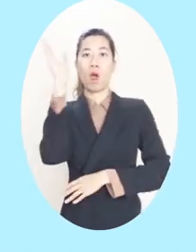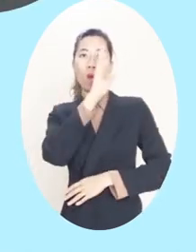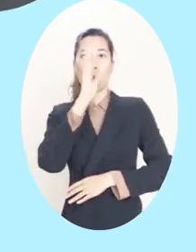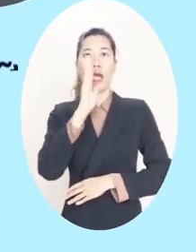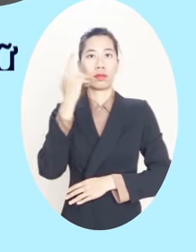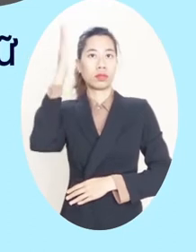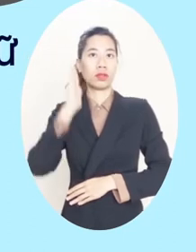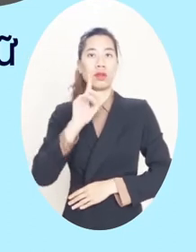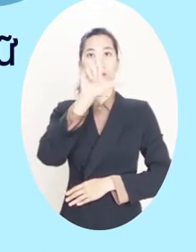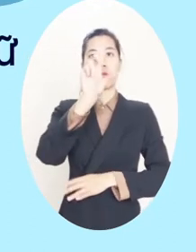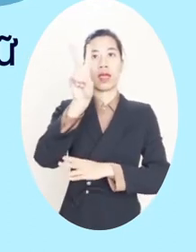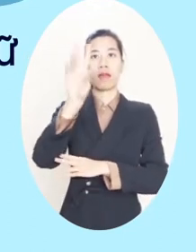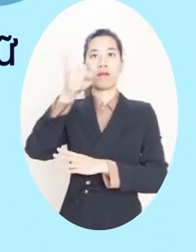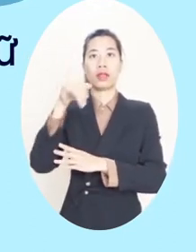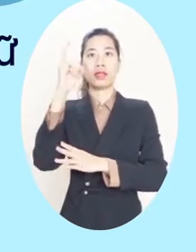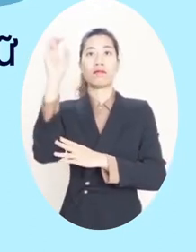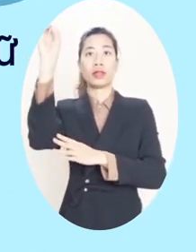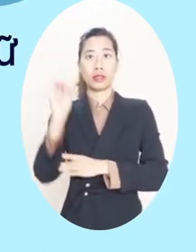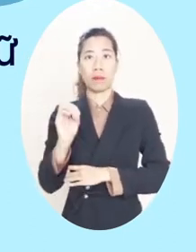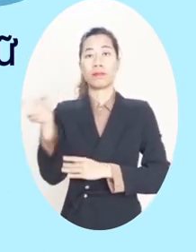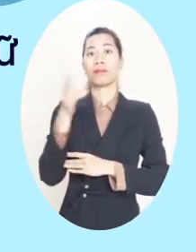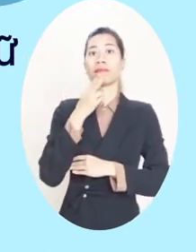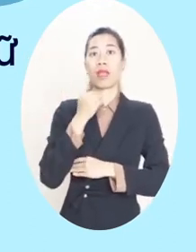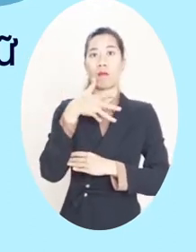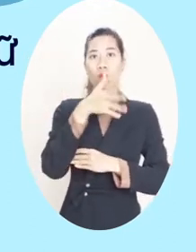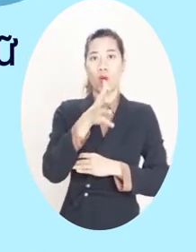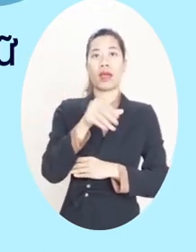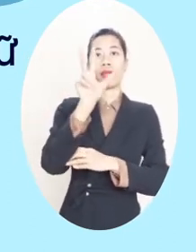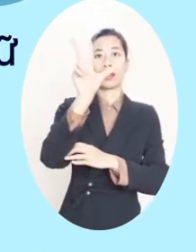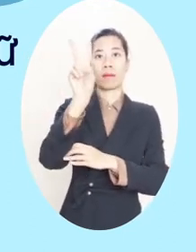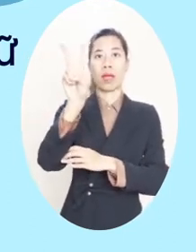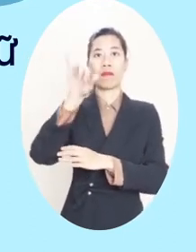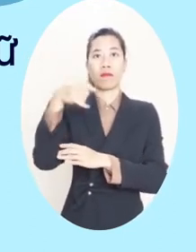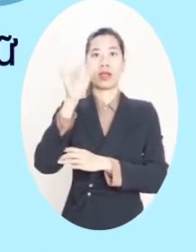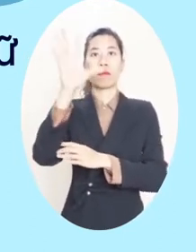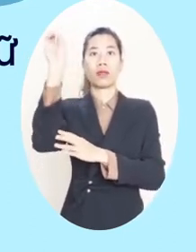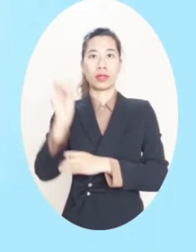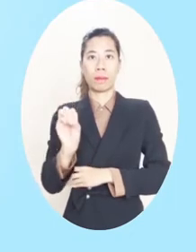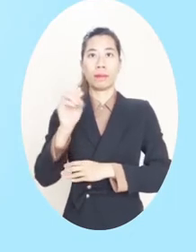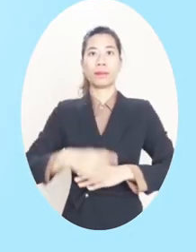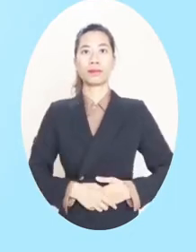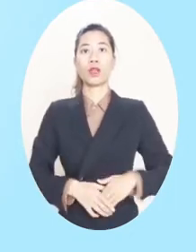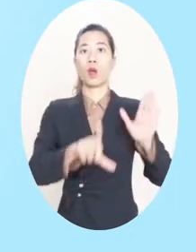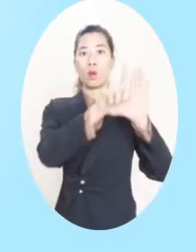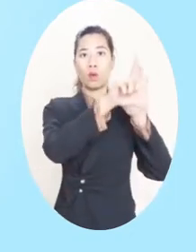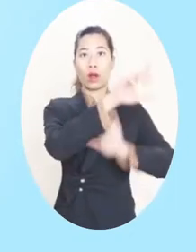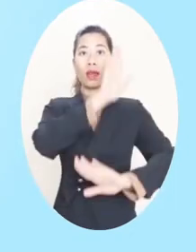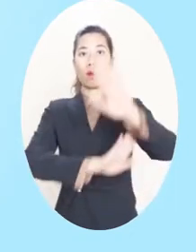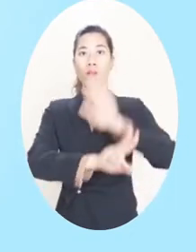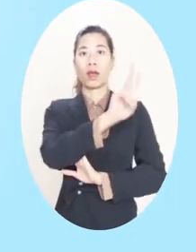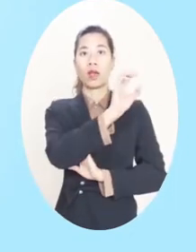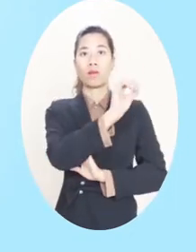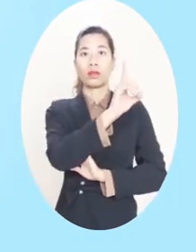động nữ là 72,9% và tỷ lệ này của lao động nam là 82,5%. Bộ luật lao động